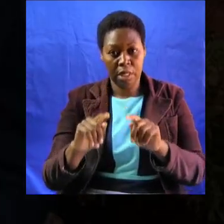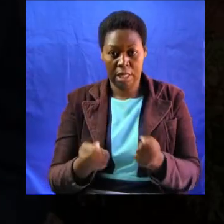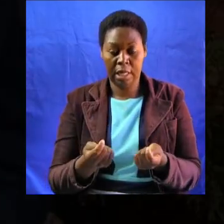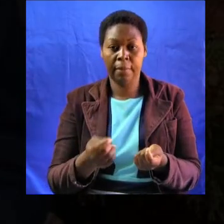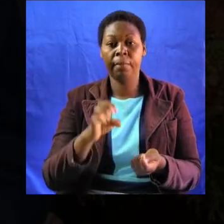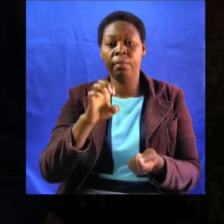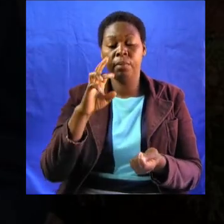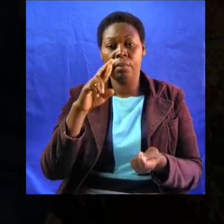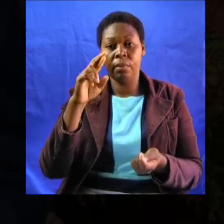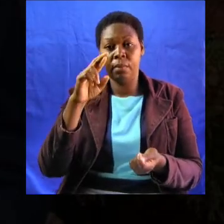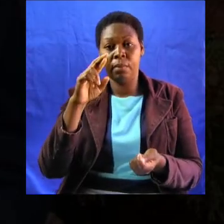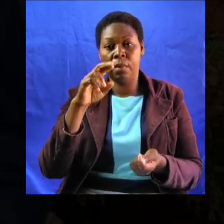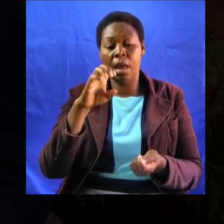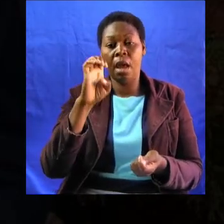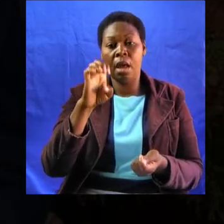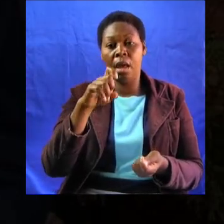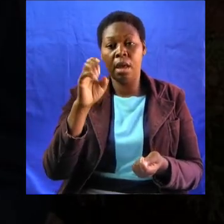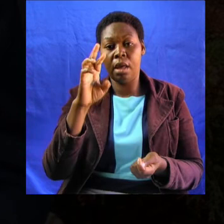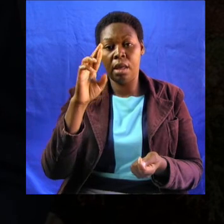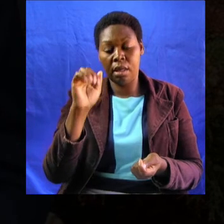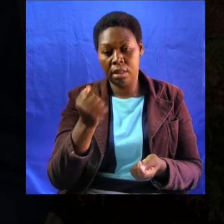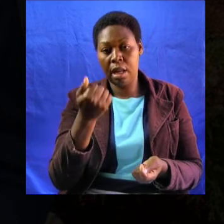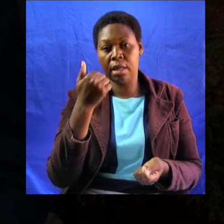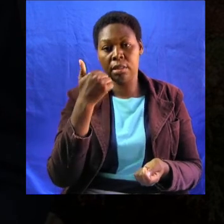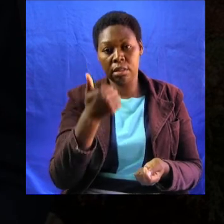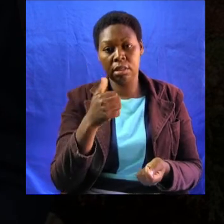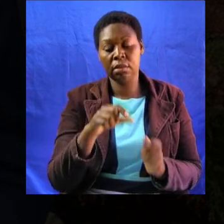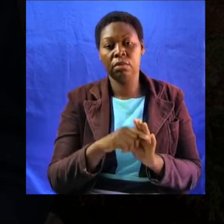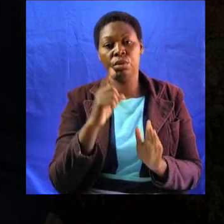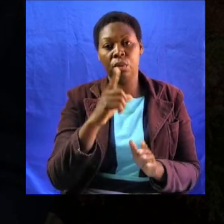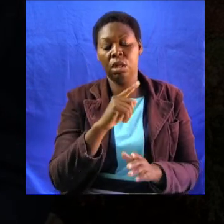Ipapo mambo Dariasi wakarayira vakanzvira paimba yamabhuku